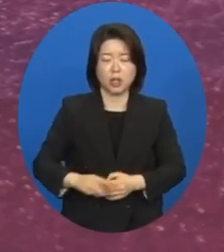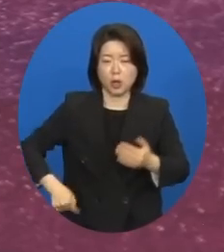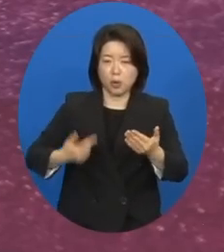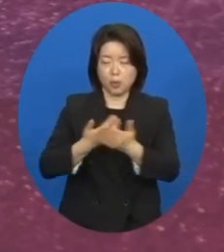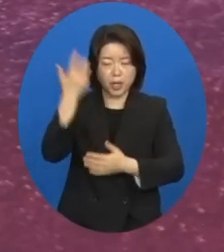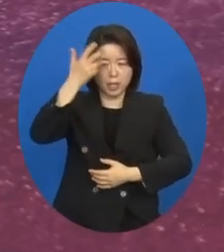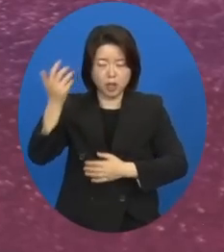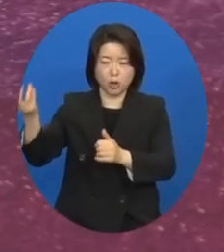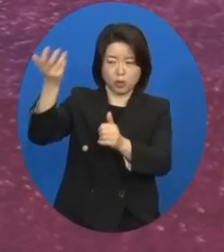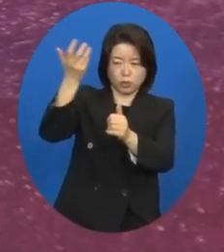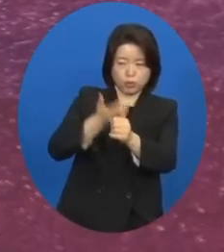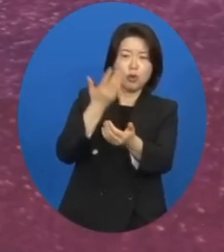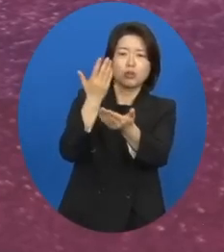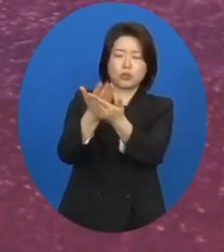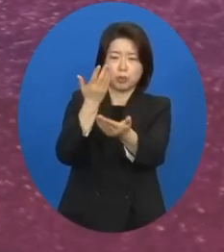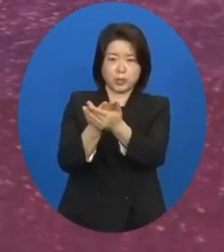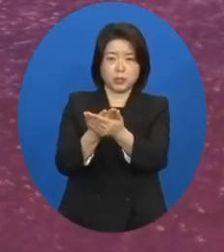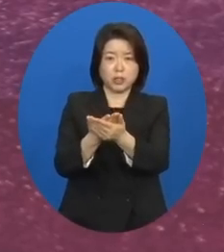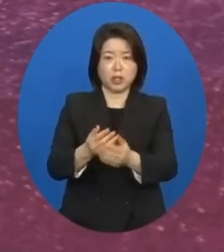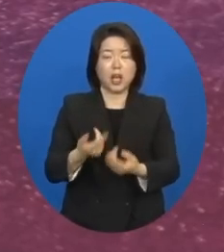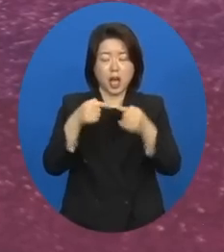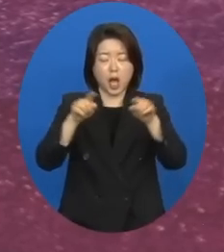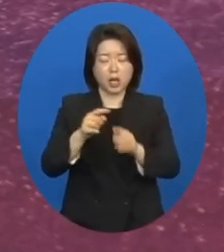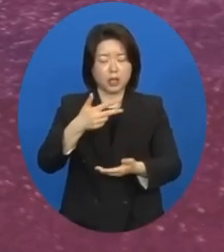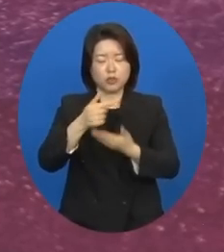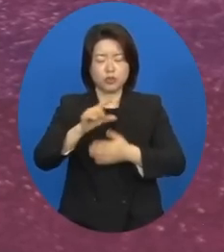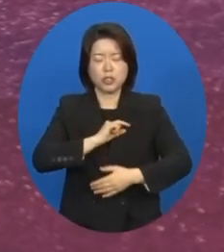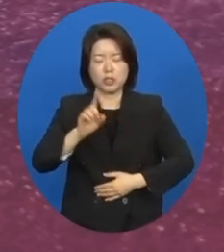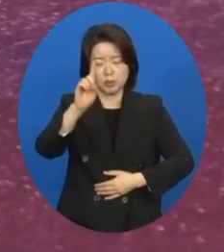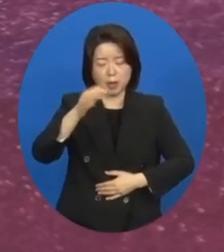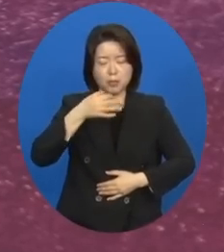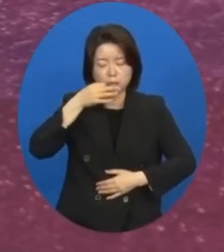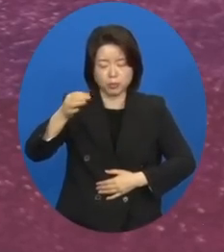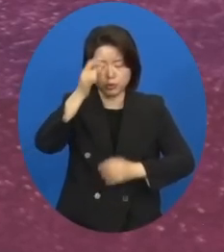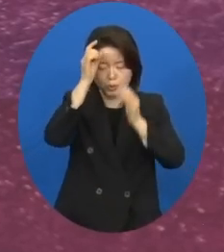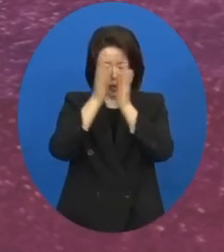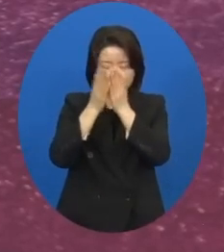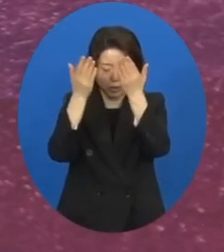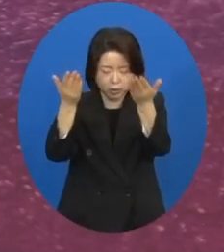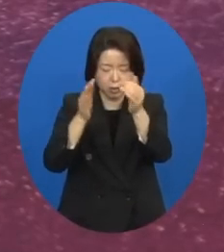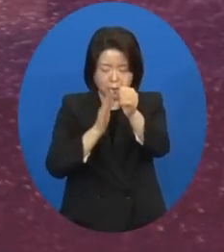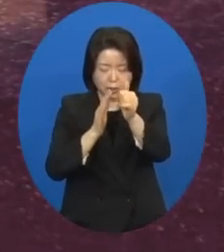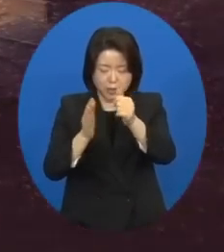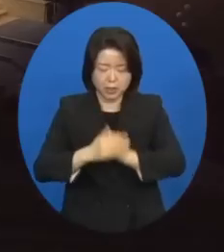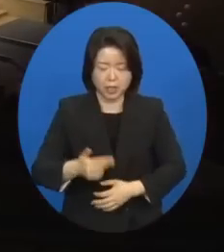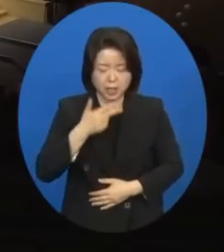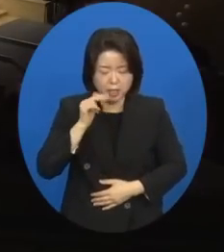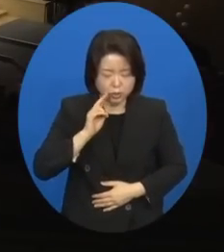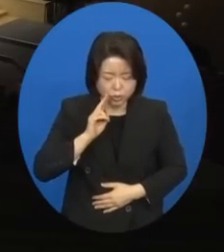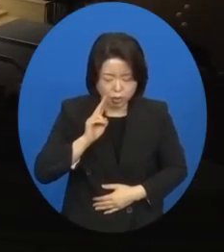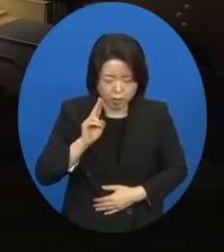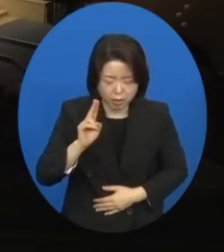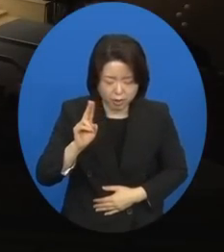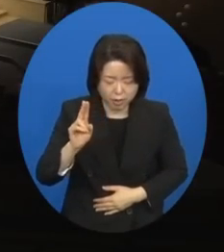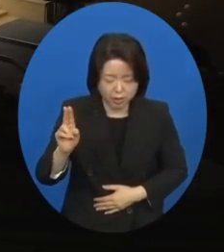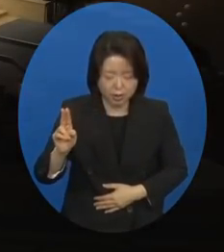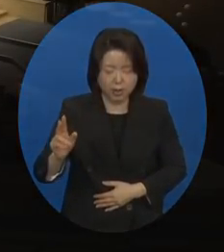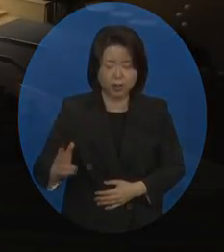회개의 영을 불어넣어 주시옵소서. 다 함께 주님의 이름 한번 부르고 기도하며 나아갑니다. 주여,